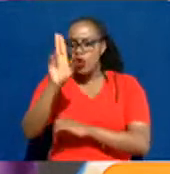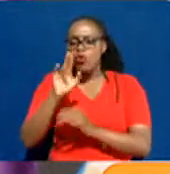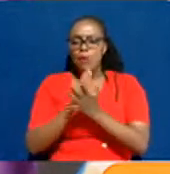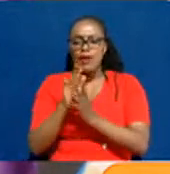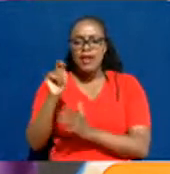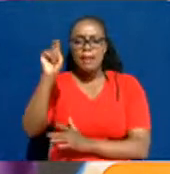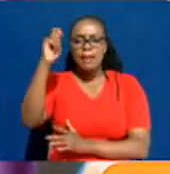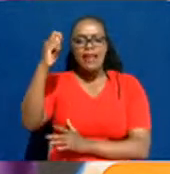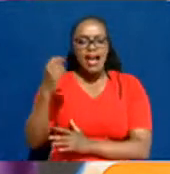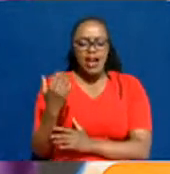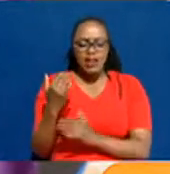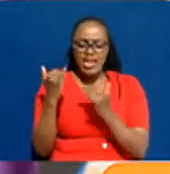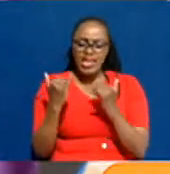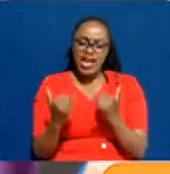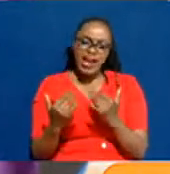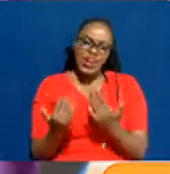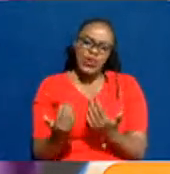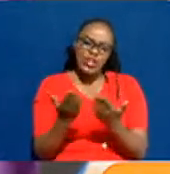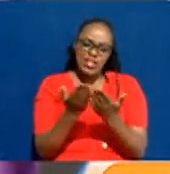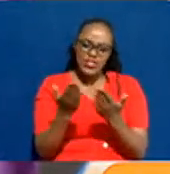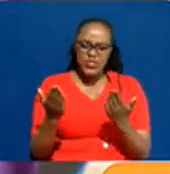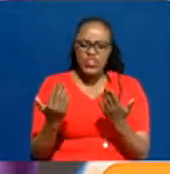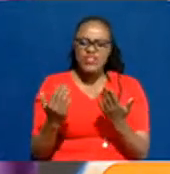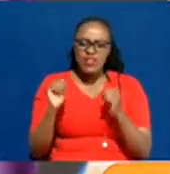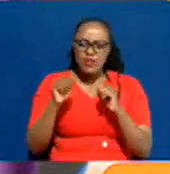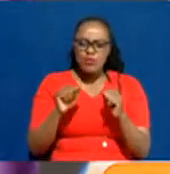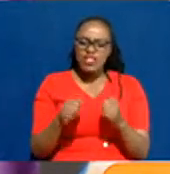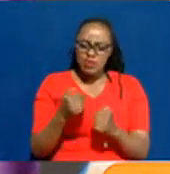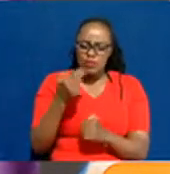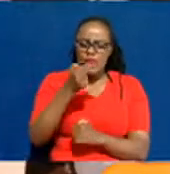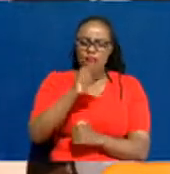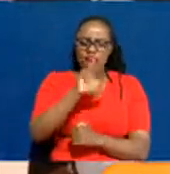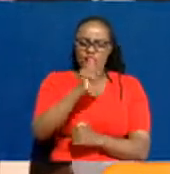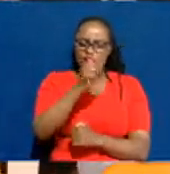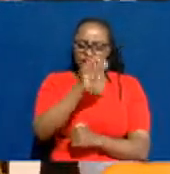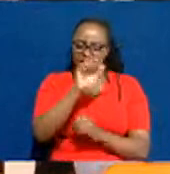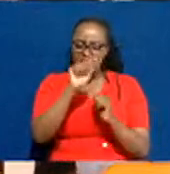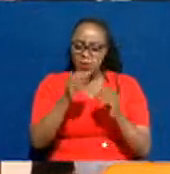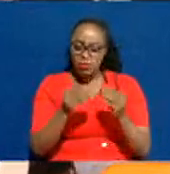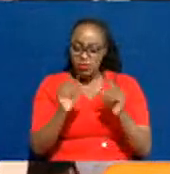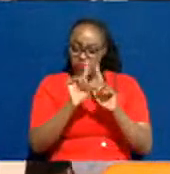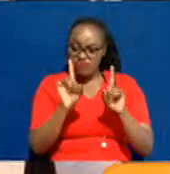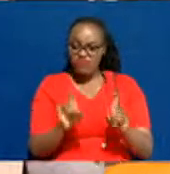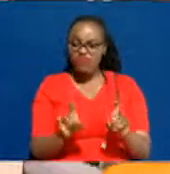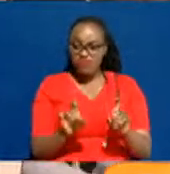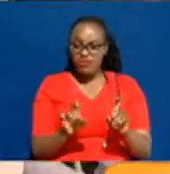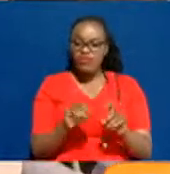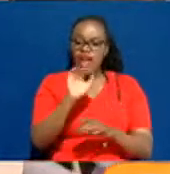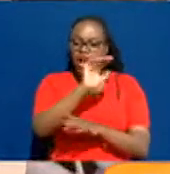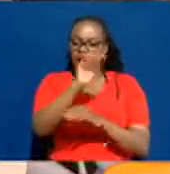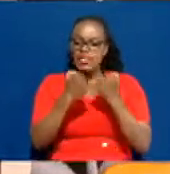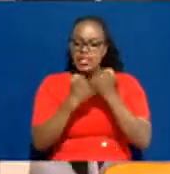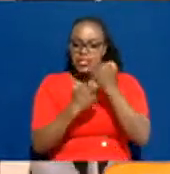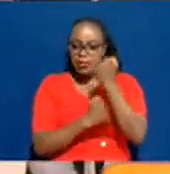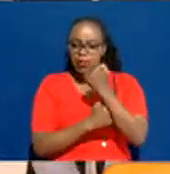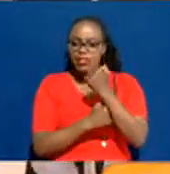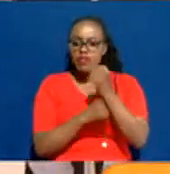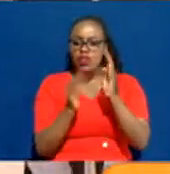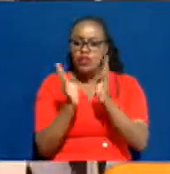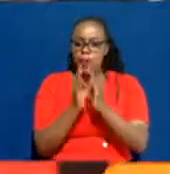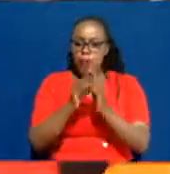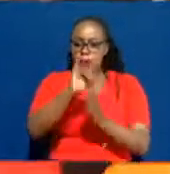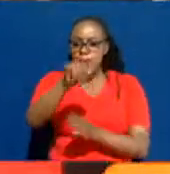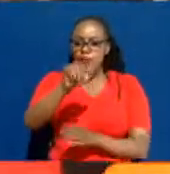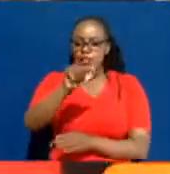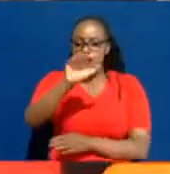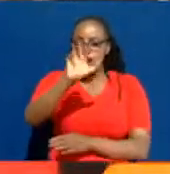rais. Sasa, mutawezana na hii hasla kweli. The Azimio leader has asked his supporters to convene at the Jacaranda